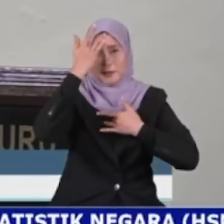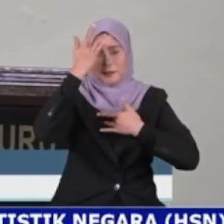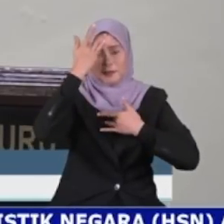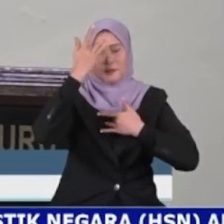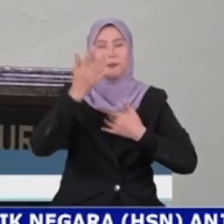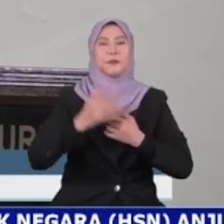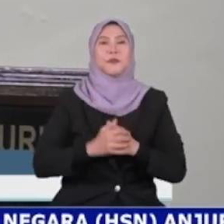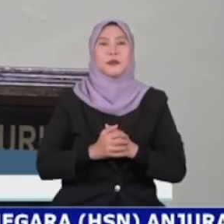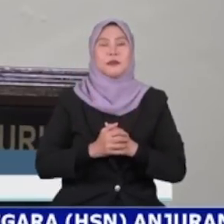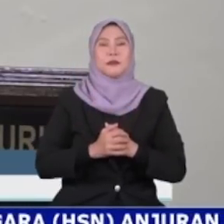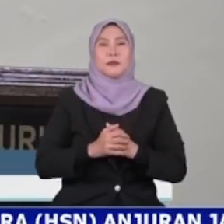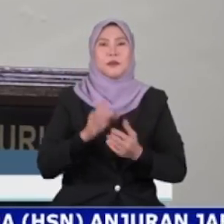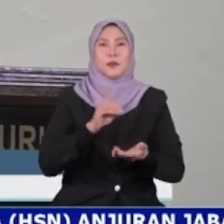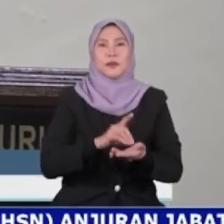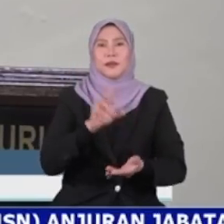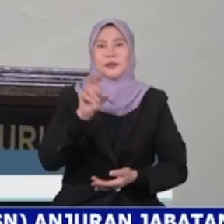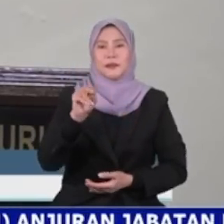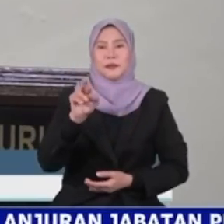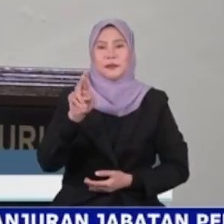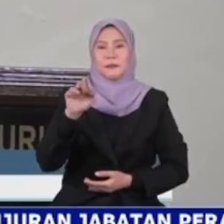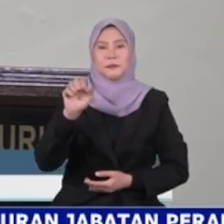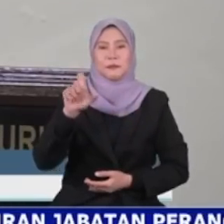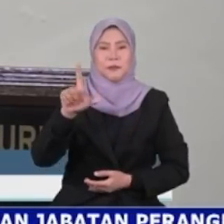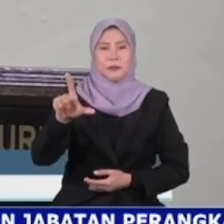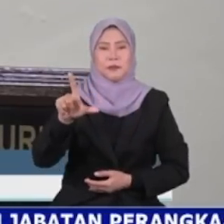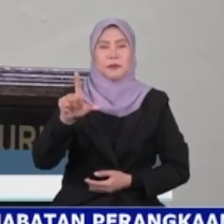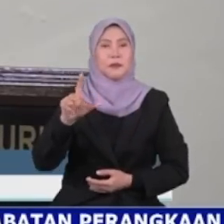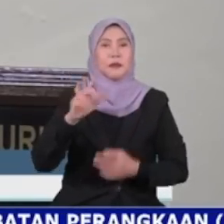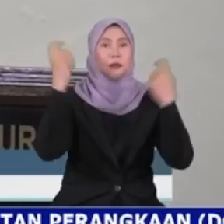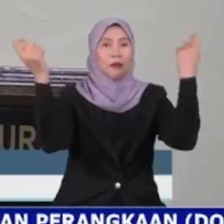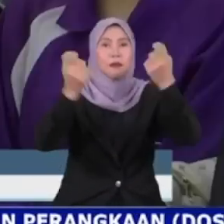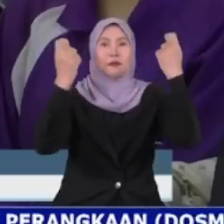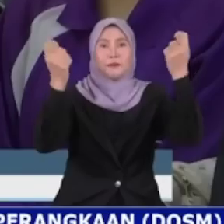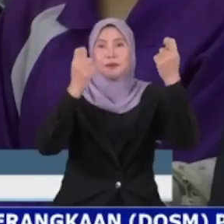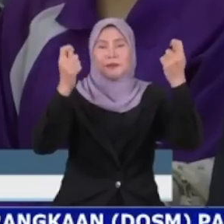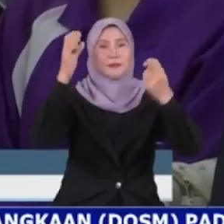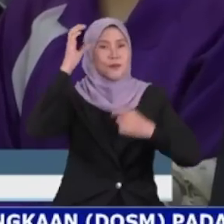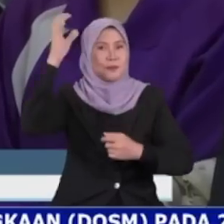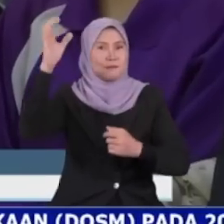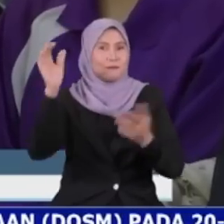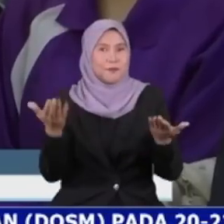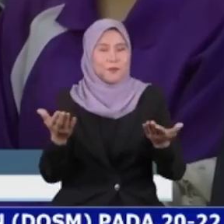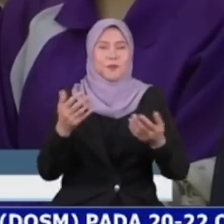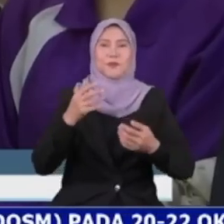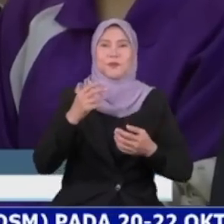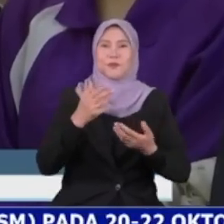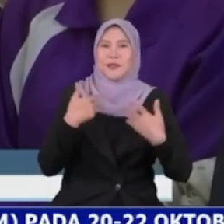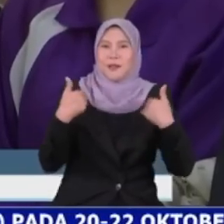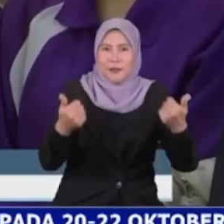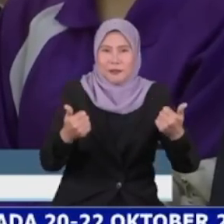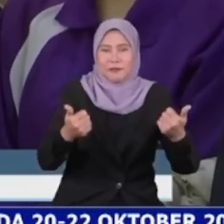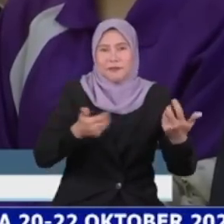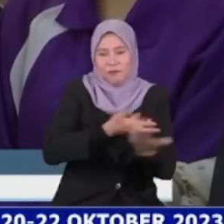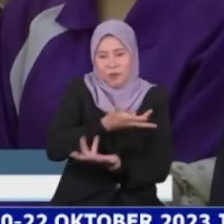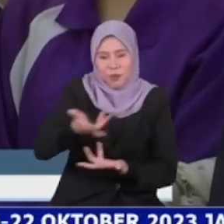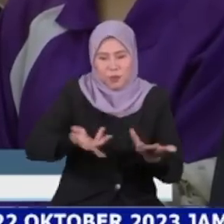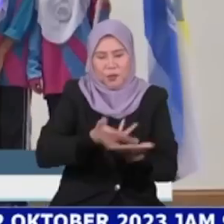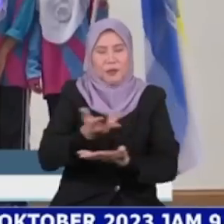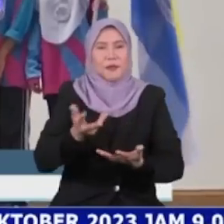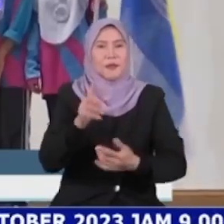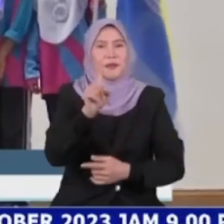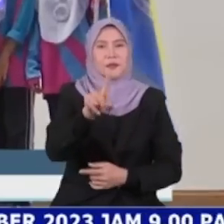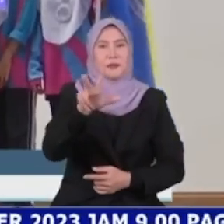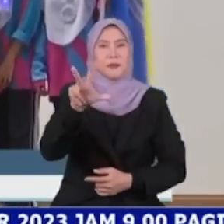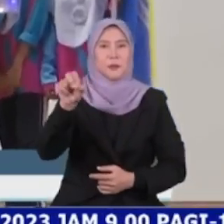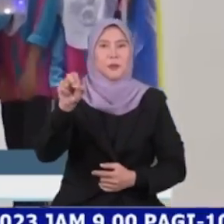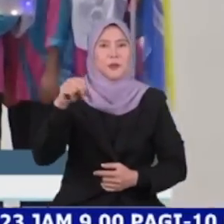Berjangkit, Dr. Nirmal Kaur. Karnival berkonsepkan pendidikan kesihatan secara interaktif ini disertai